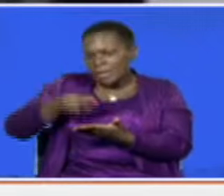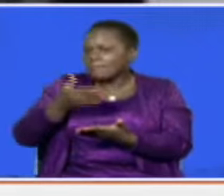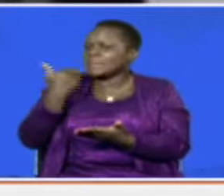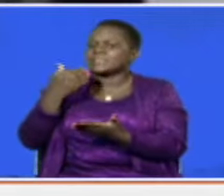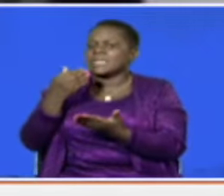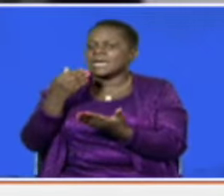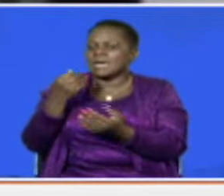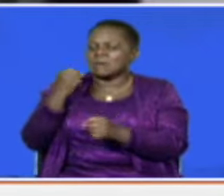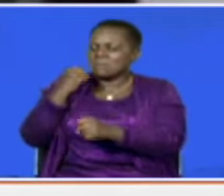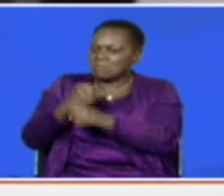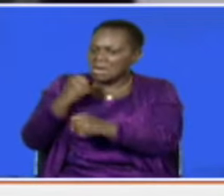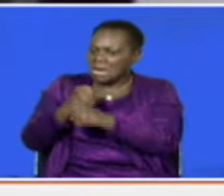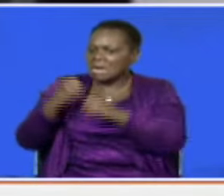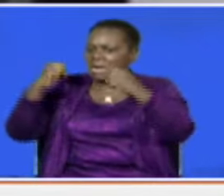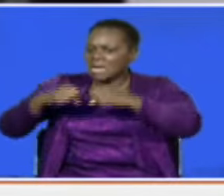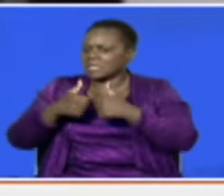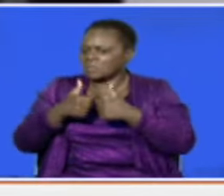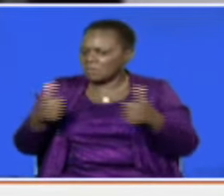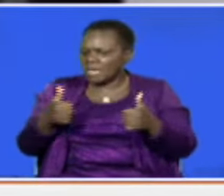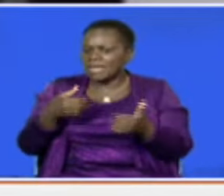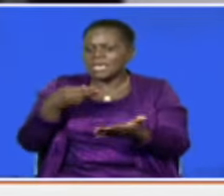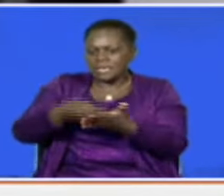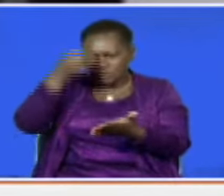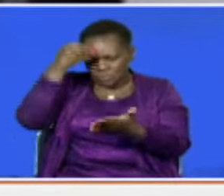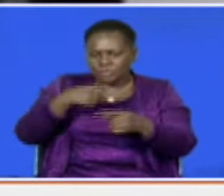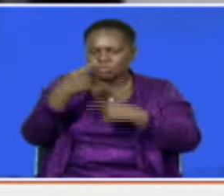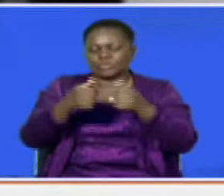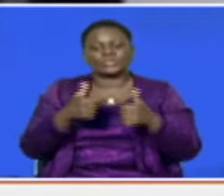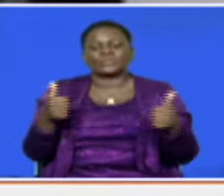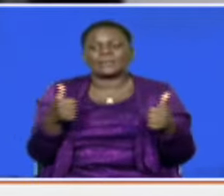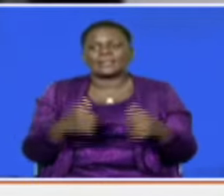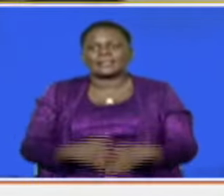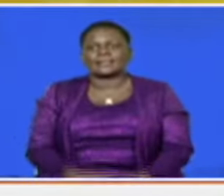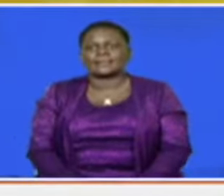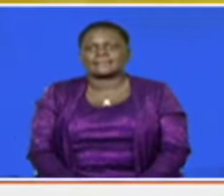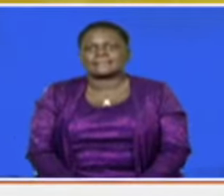waweze kushikamana vizuri ili elimu iweze kuendelea. Kenya.